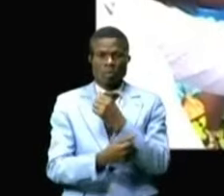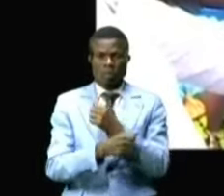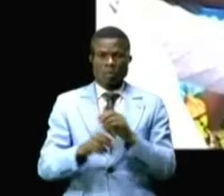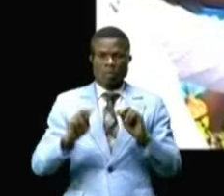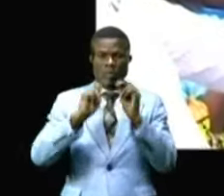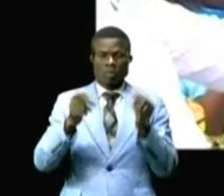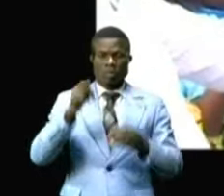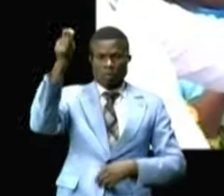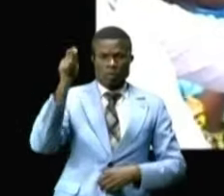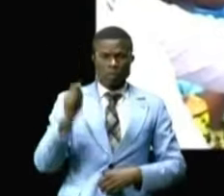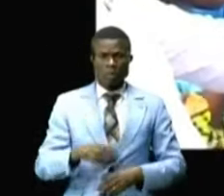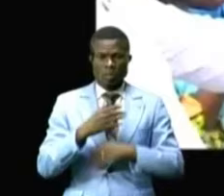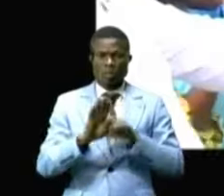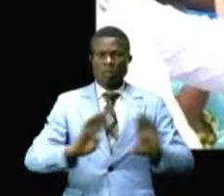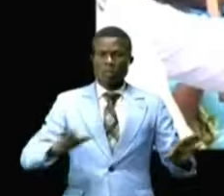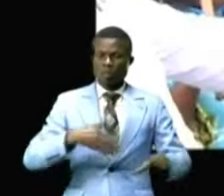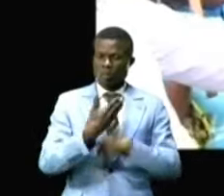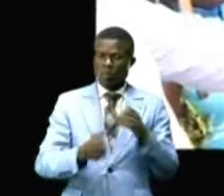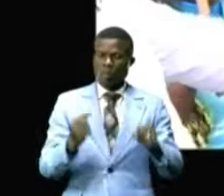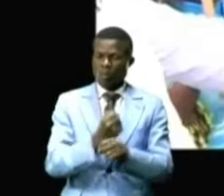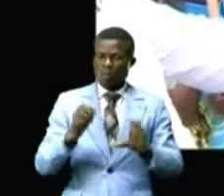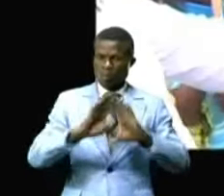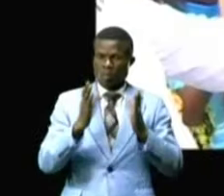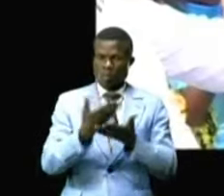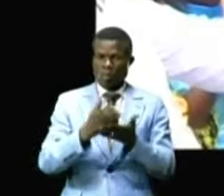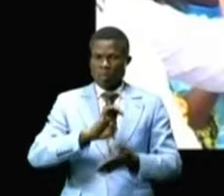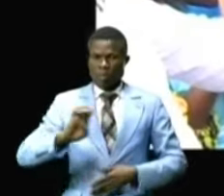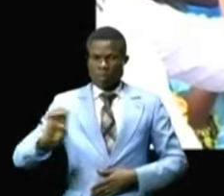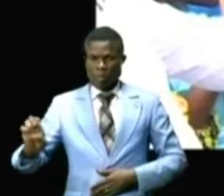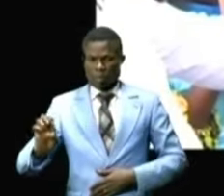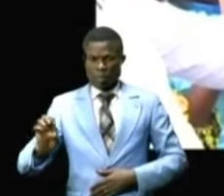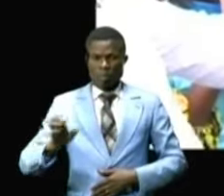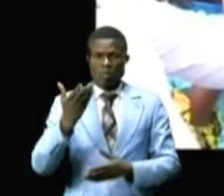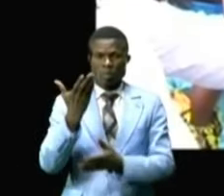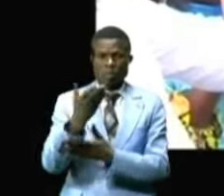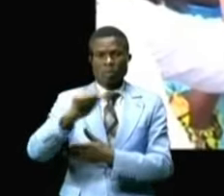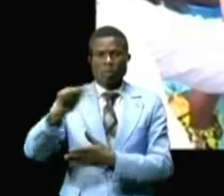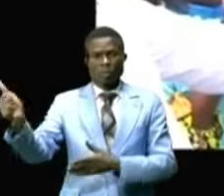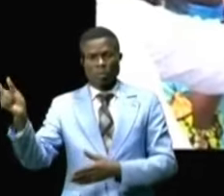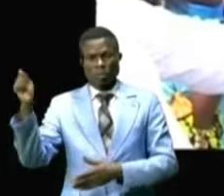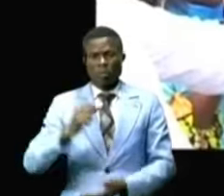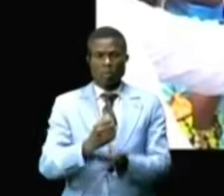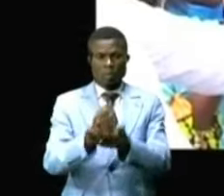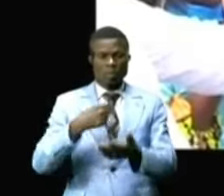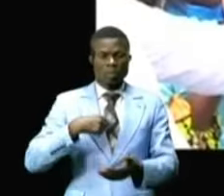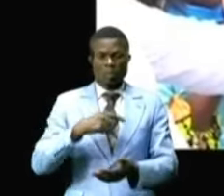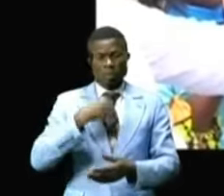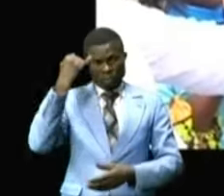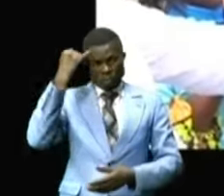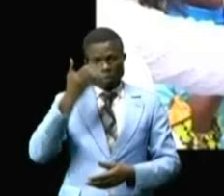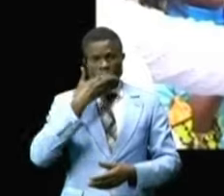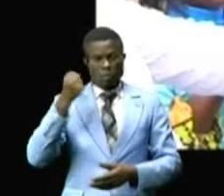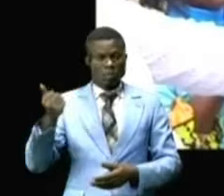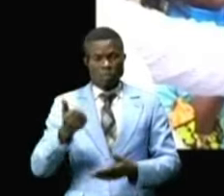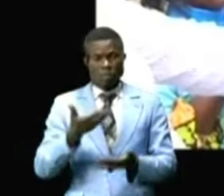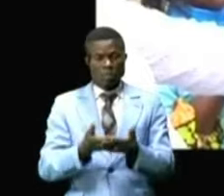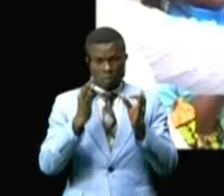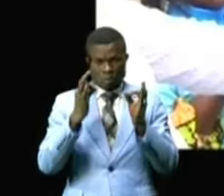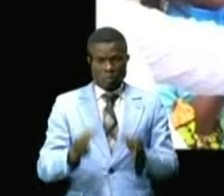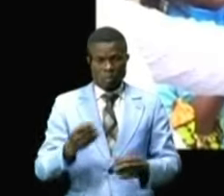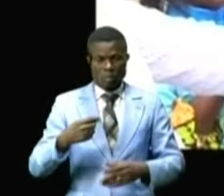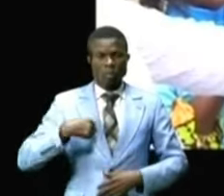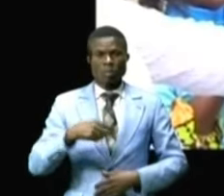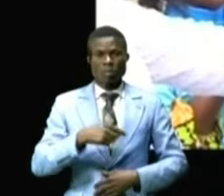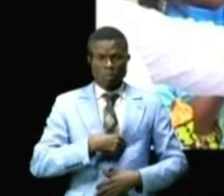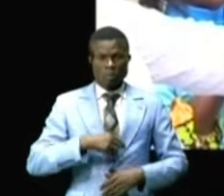sont capables de faire tout le travail qui se fait à l'Est du Congo. Nous avons recouru à d'autres parce qu'on pensait que c'était aussi nécessaire, parce que nous sommes